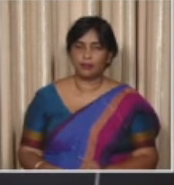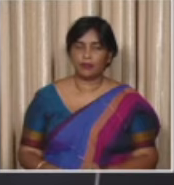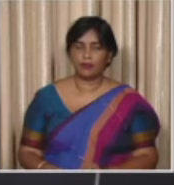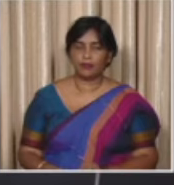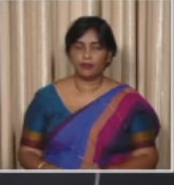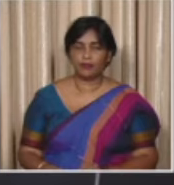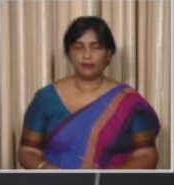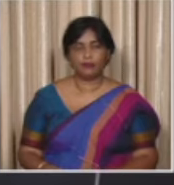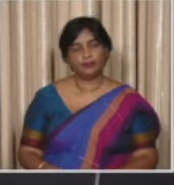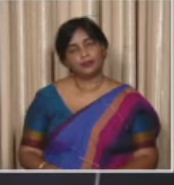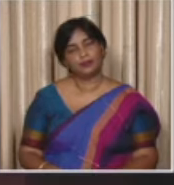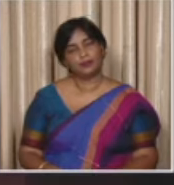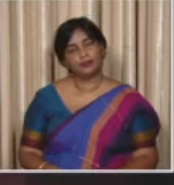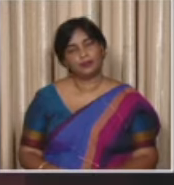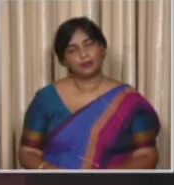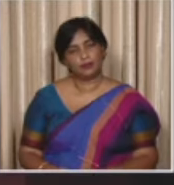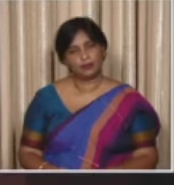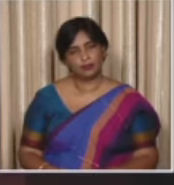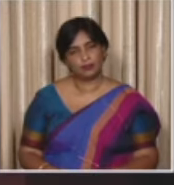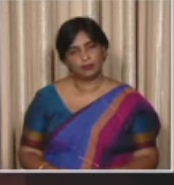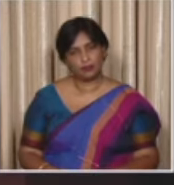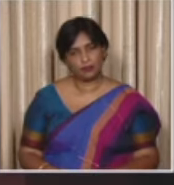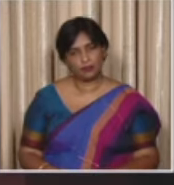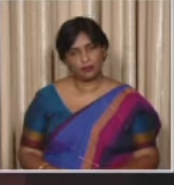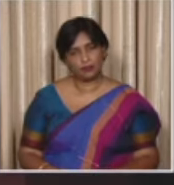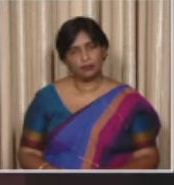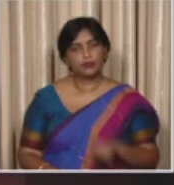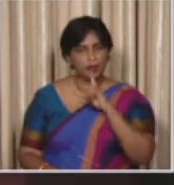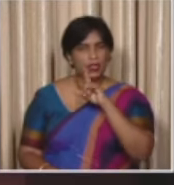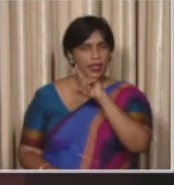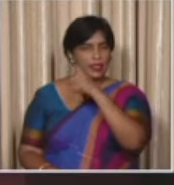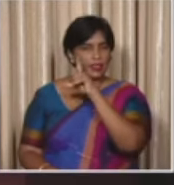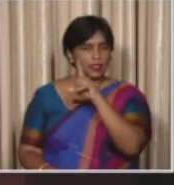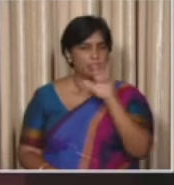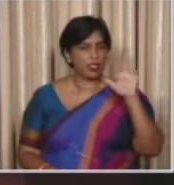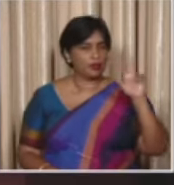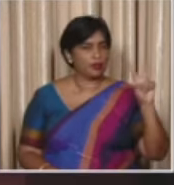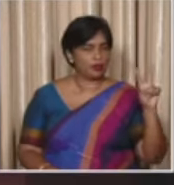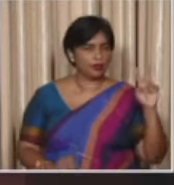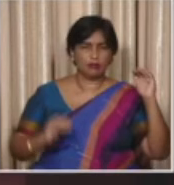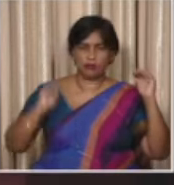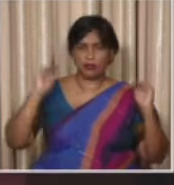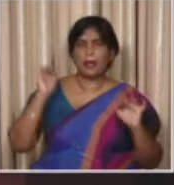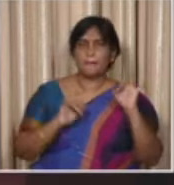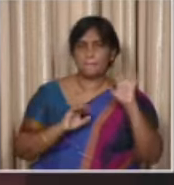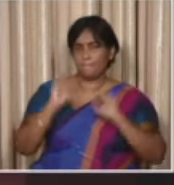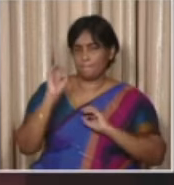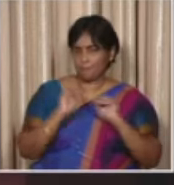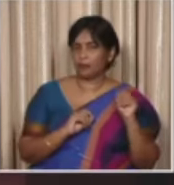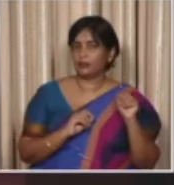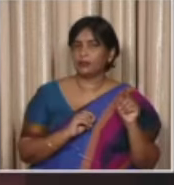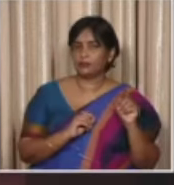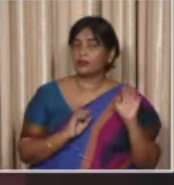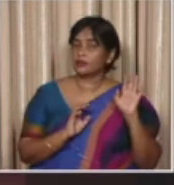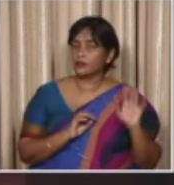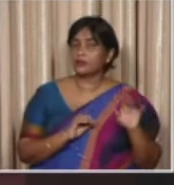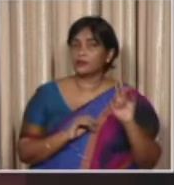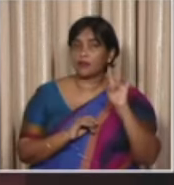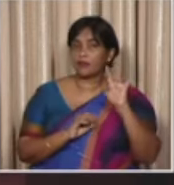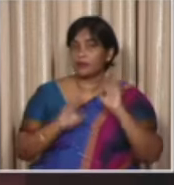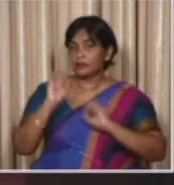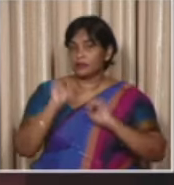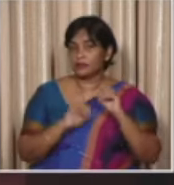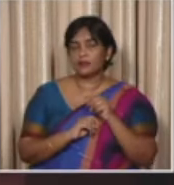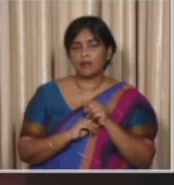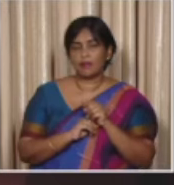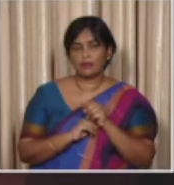ඔය විපක්ෂ නායක ඔබතුමා හරි 107යි 92 පරතරයේ 115යි. හැබැයි මේ 125